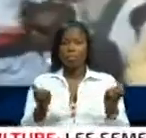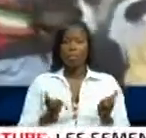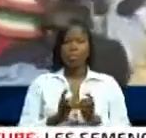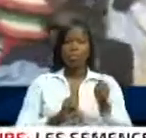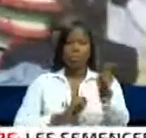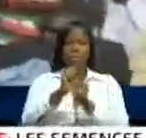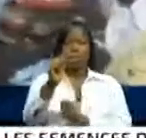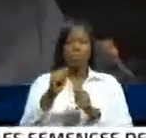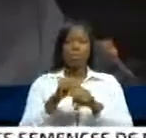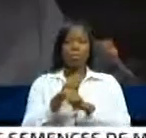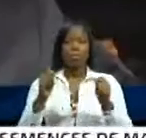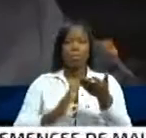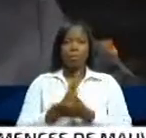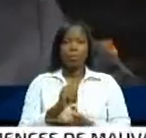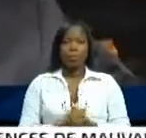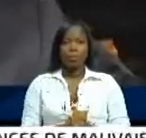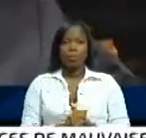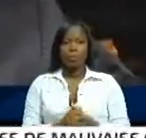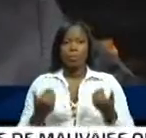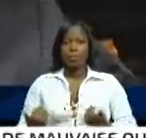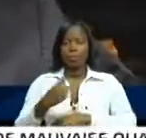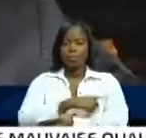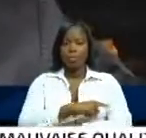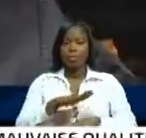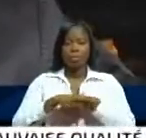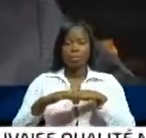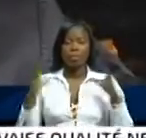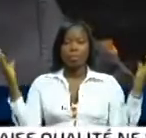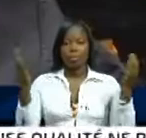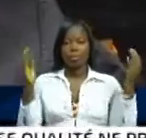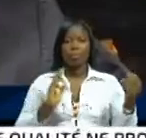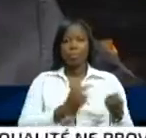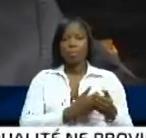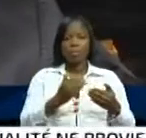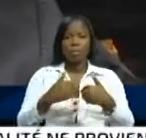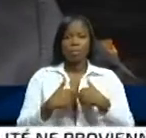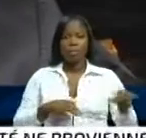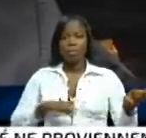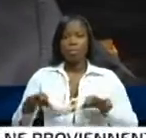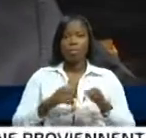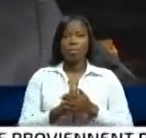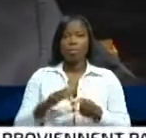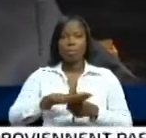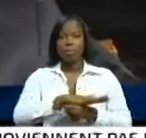vous savez sur d'accord aujourd'hui sur la campagne nous avons fait le fait